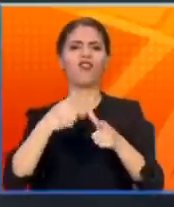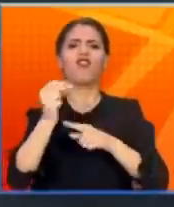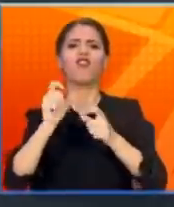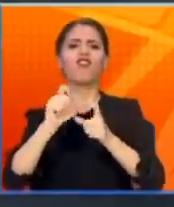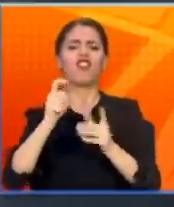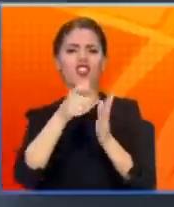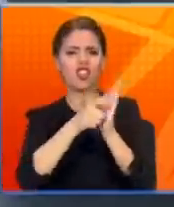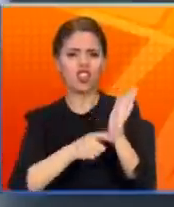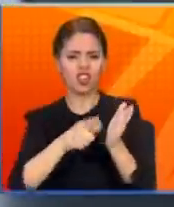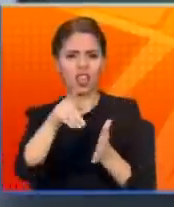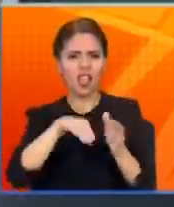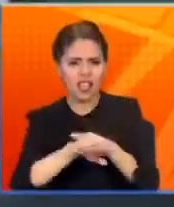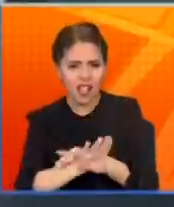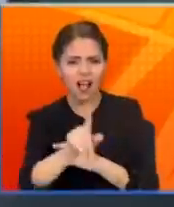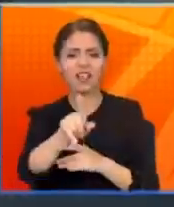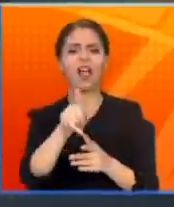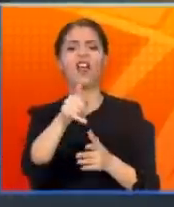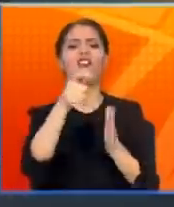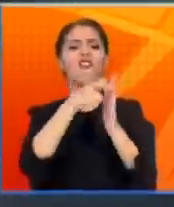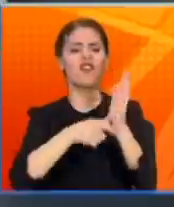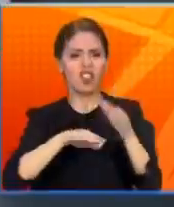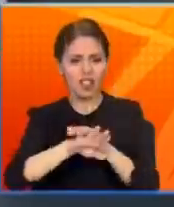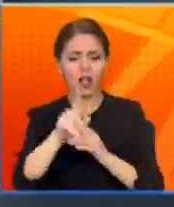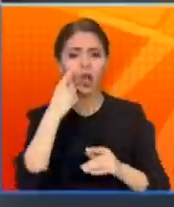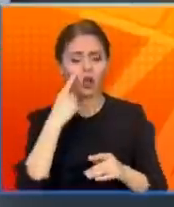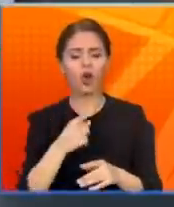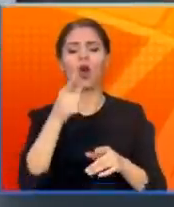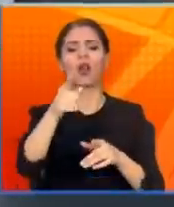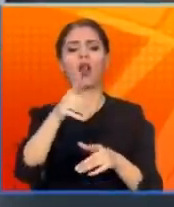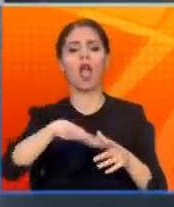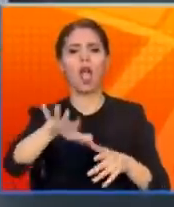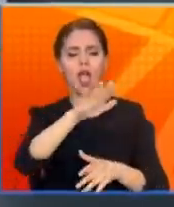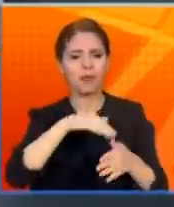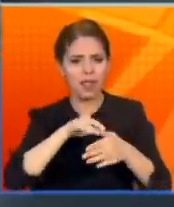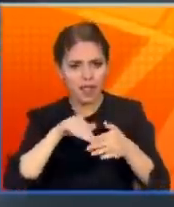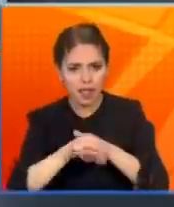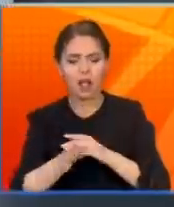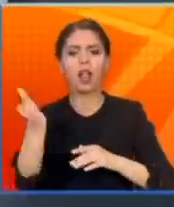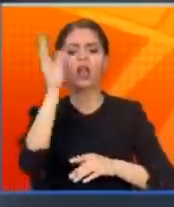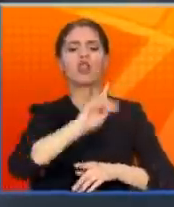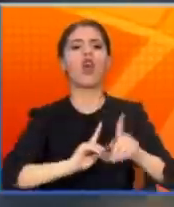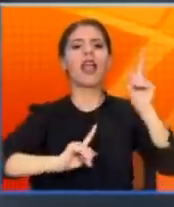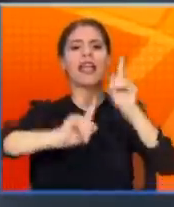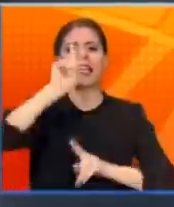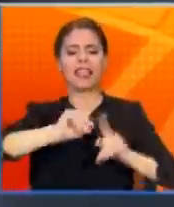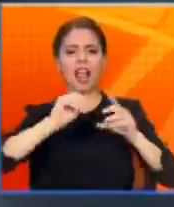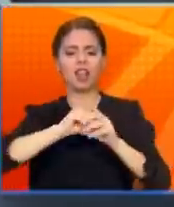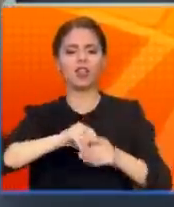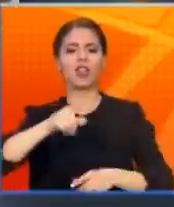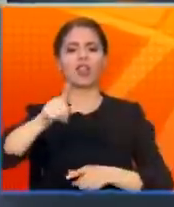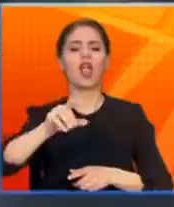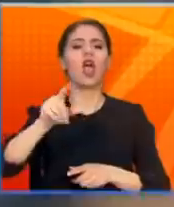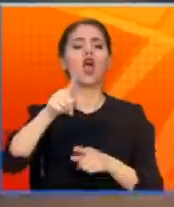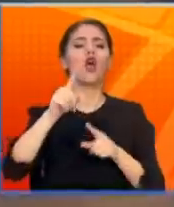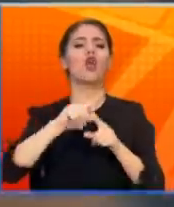liradan satılmış ve almak zorunda kalmışsa orada da 145 lira bir zararı var. Bunların fişlerini muhafaza etsin. İnternet üzerinden tüketici